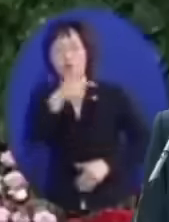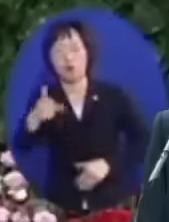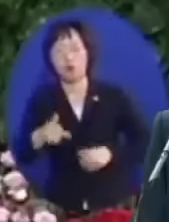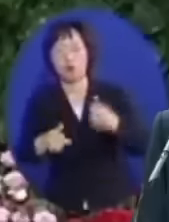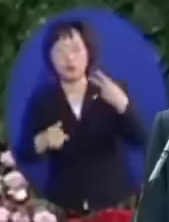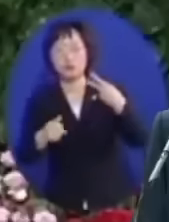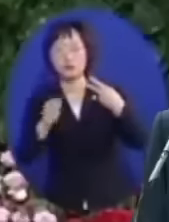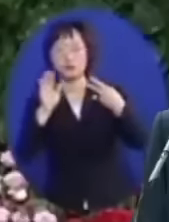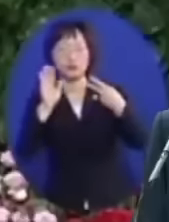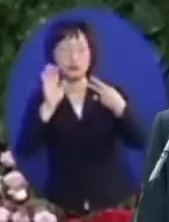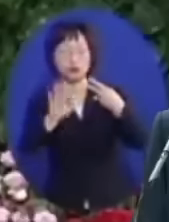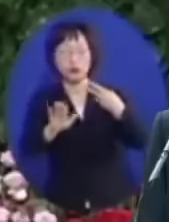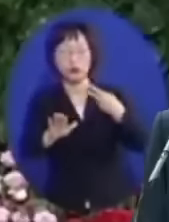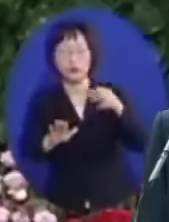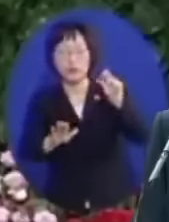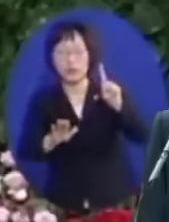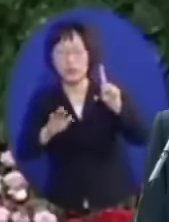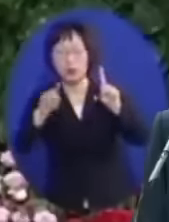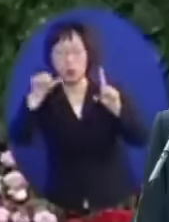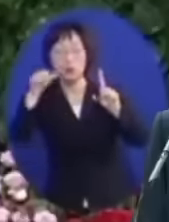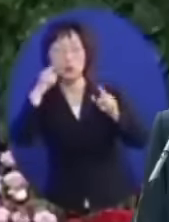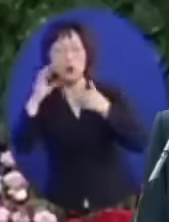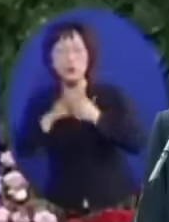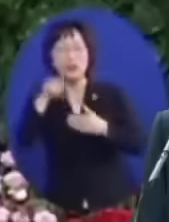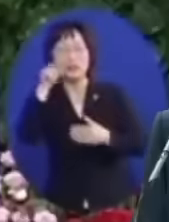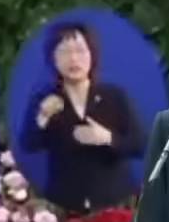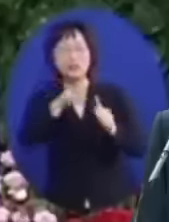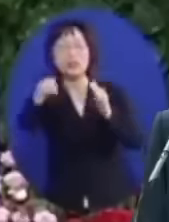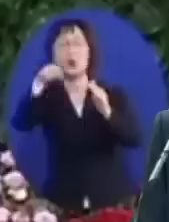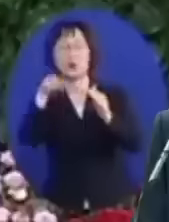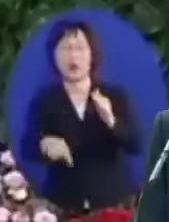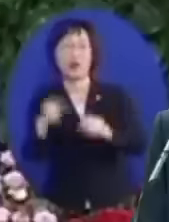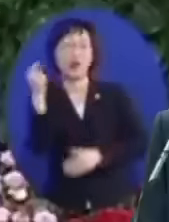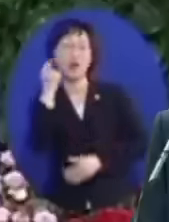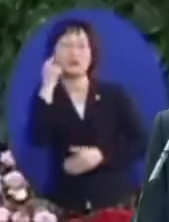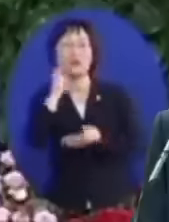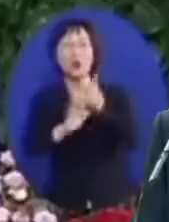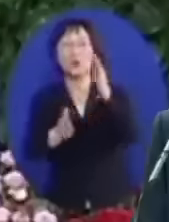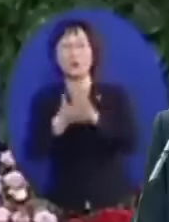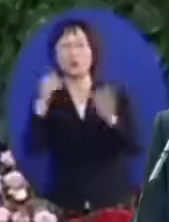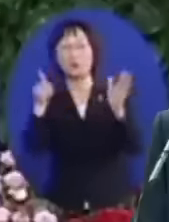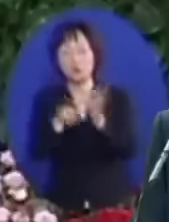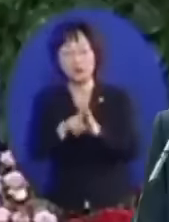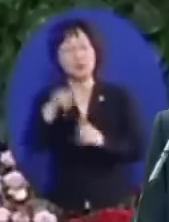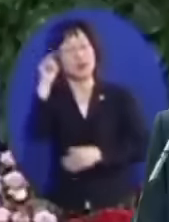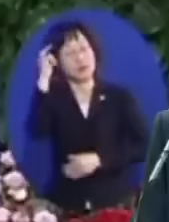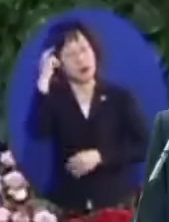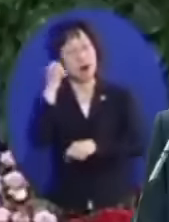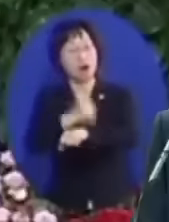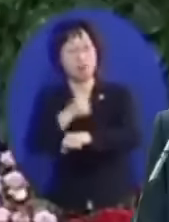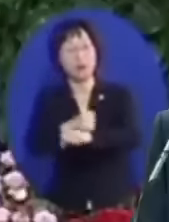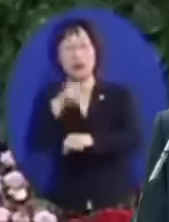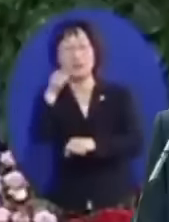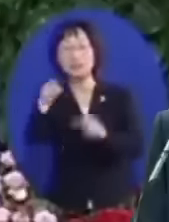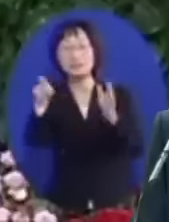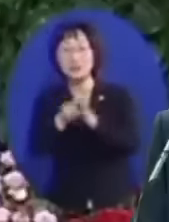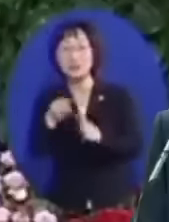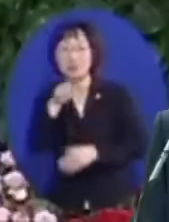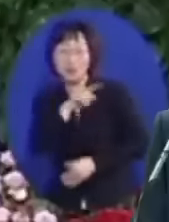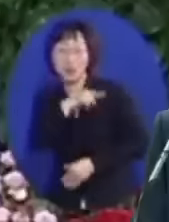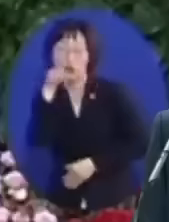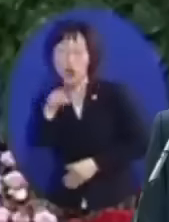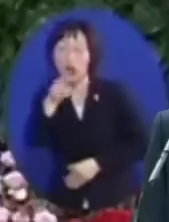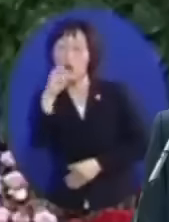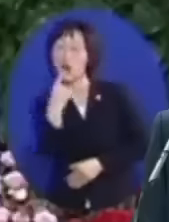5장 1장 5절에 이는 내 속에 거짓이 없는 믿음이 있음을 생각함이라. 이 믿음은 먼저 너